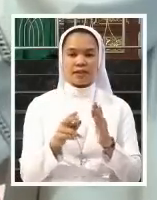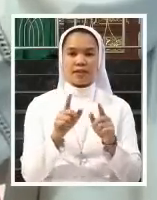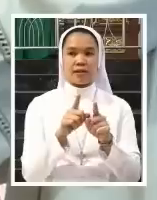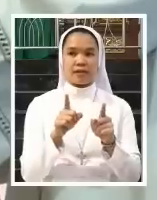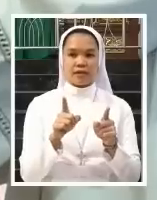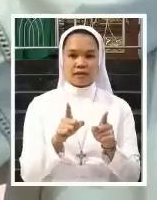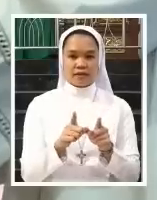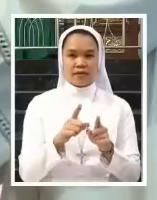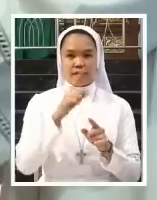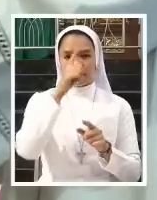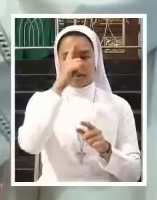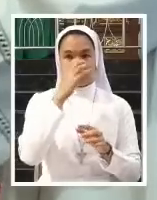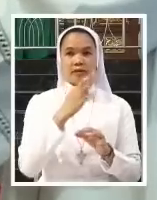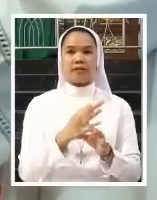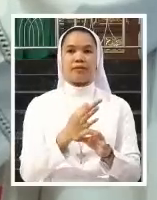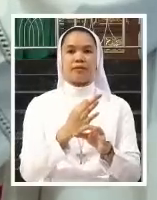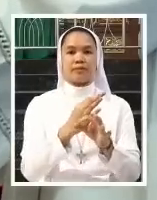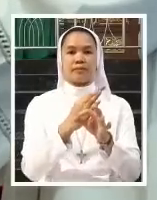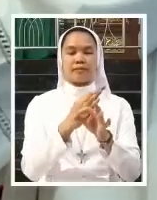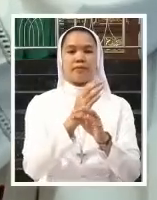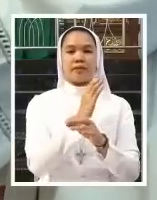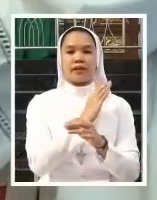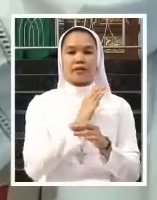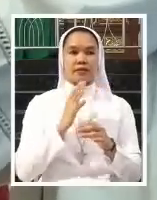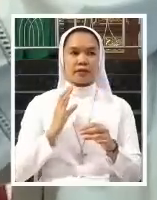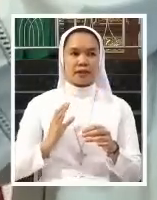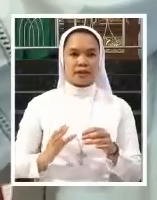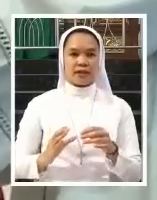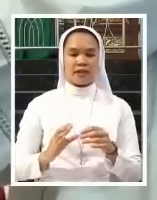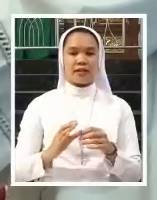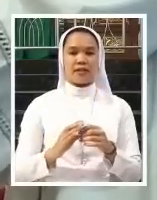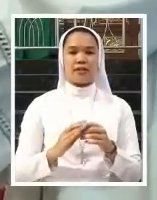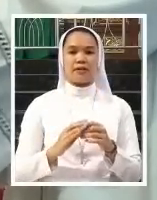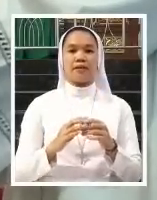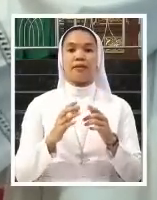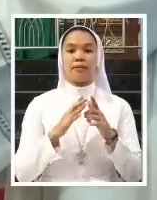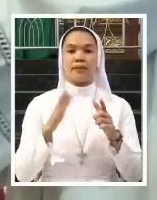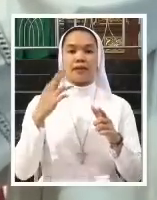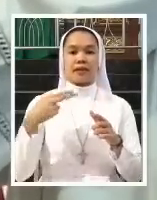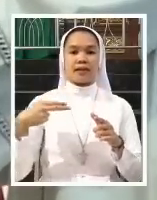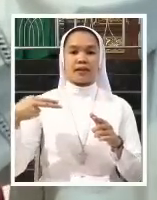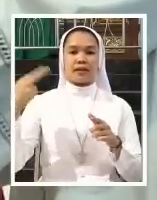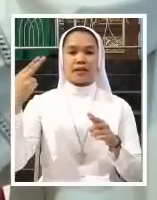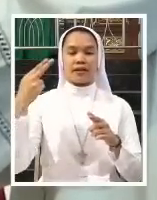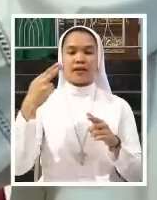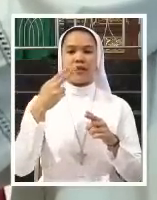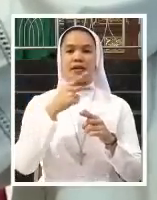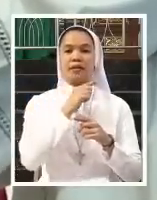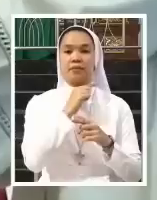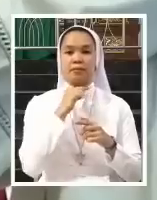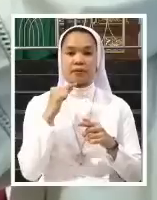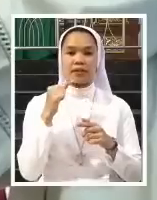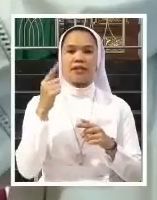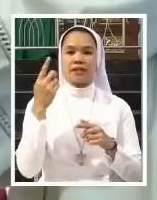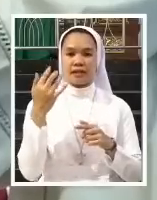mga maimbod na ministro ni Kristo, ang pinakahlangkaw na padi, sinda, makadara sa